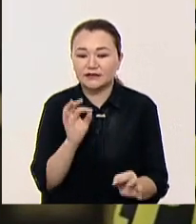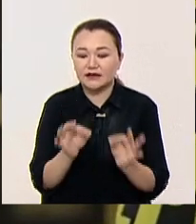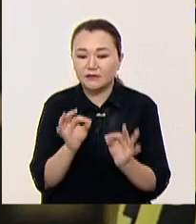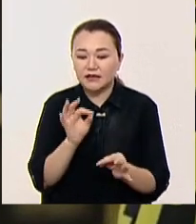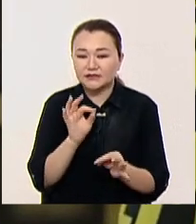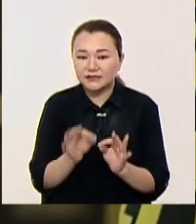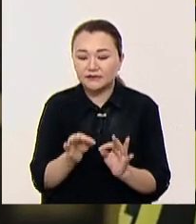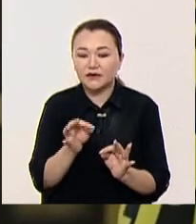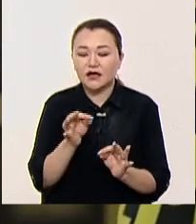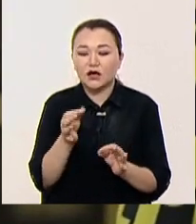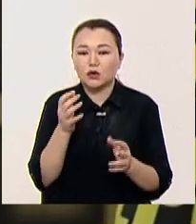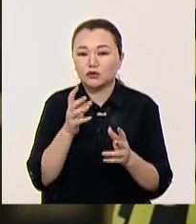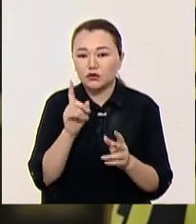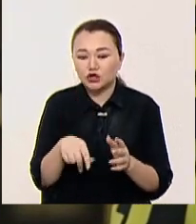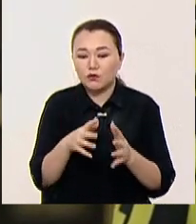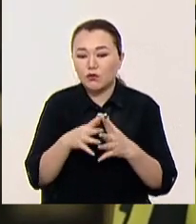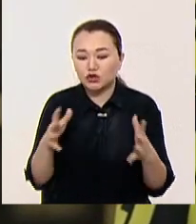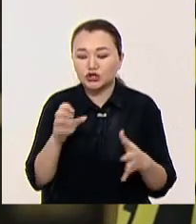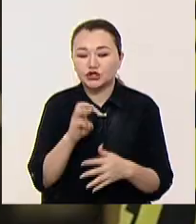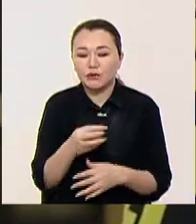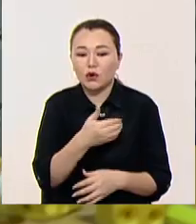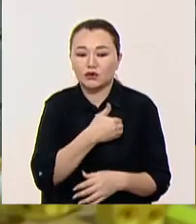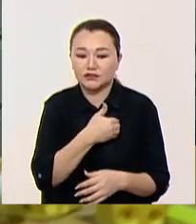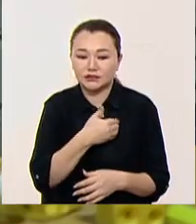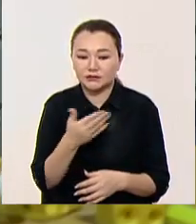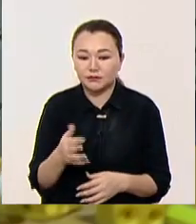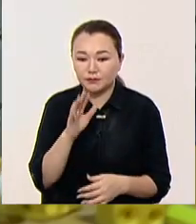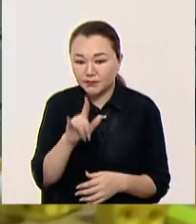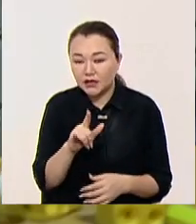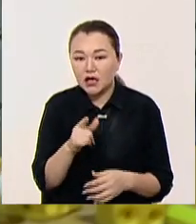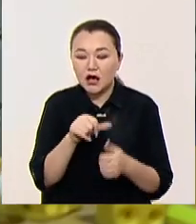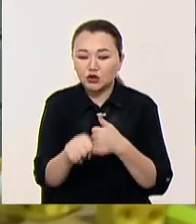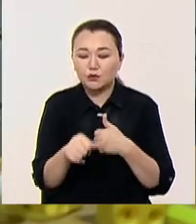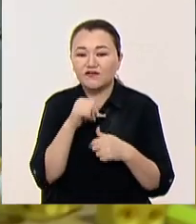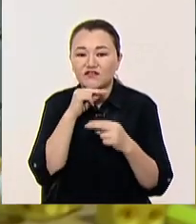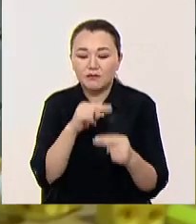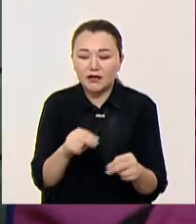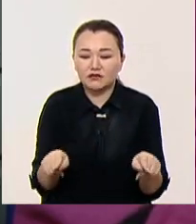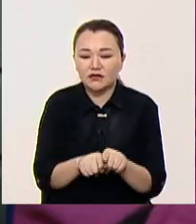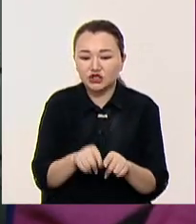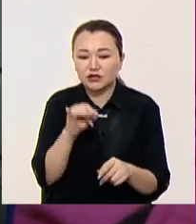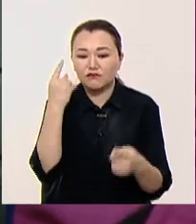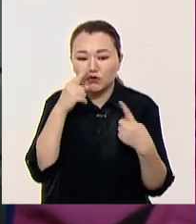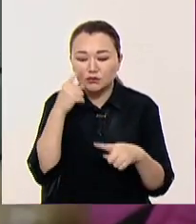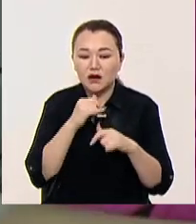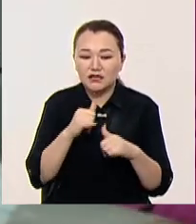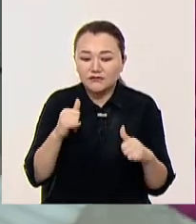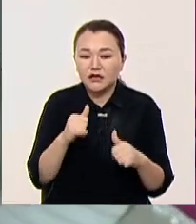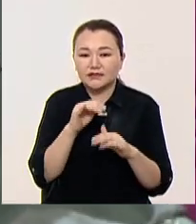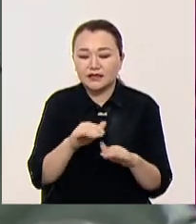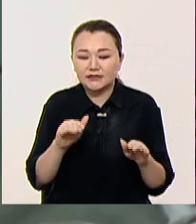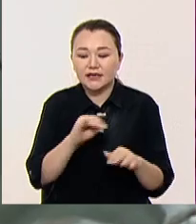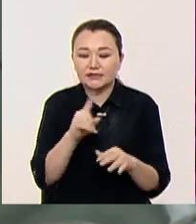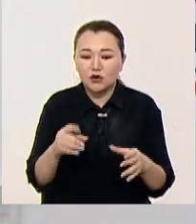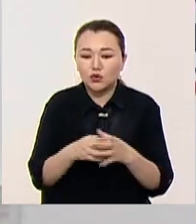и даже очень больше, чем хотелось бы. В этом месте особое внимание также уделяют и творческому развитию детей.